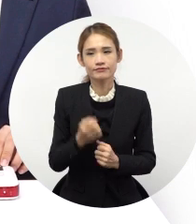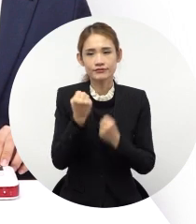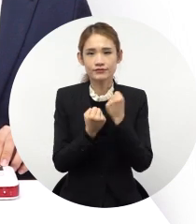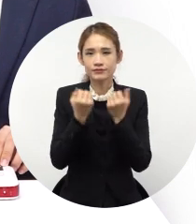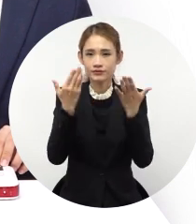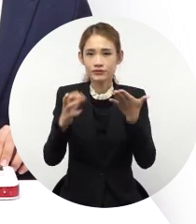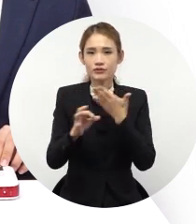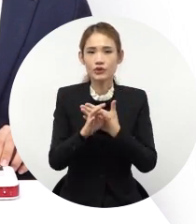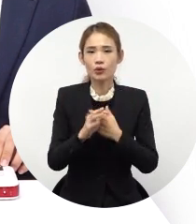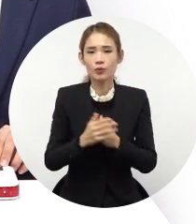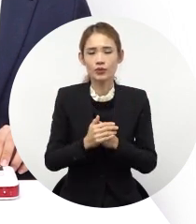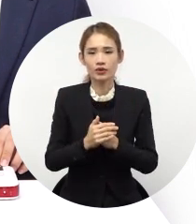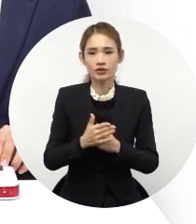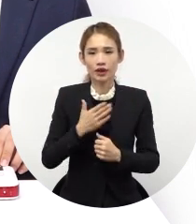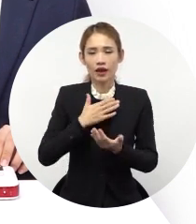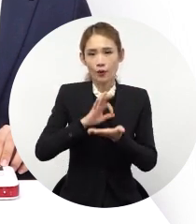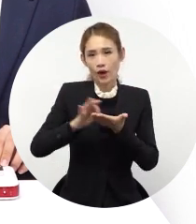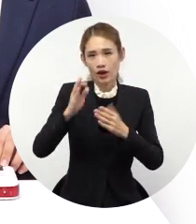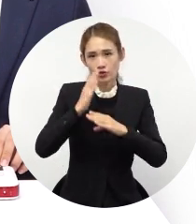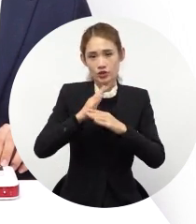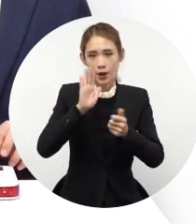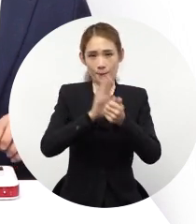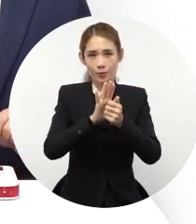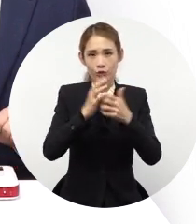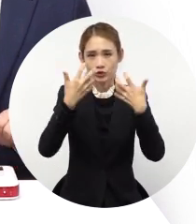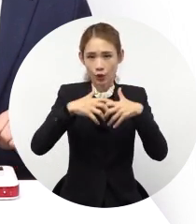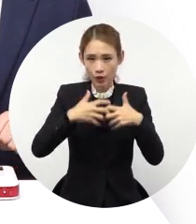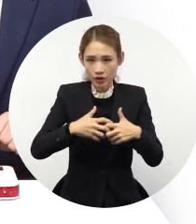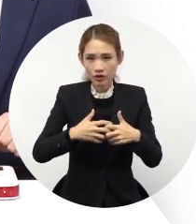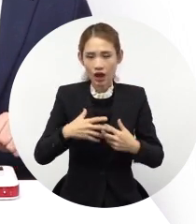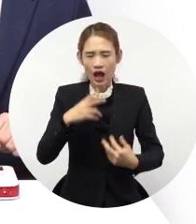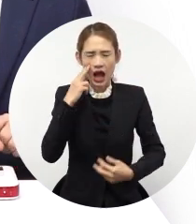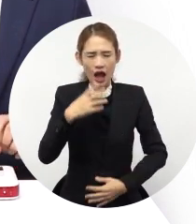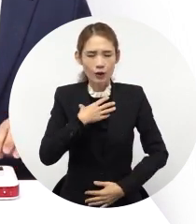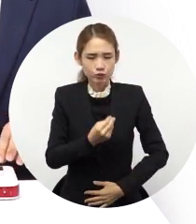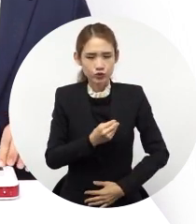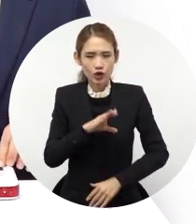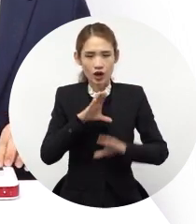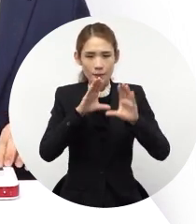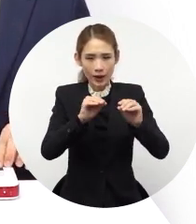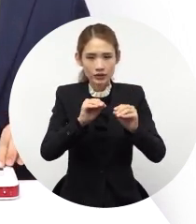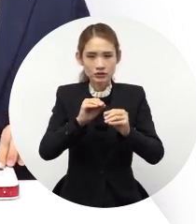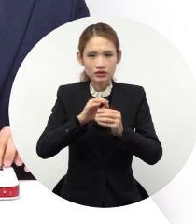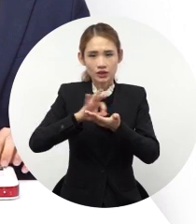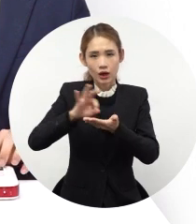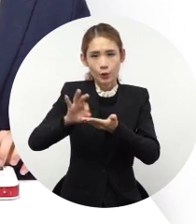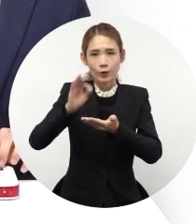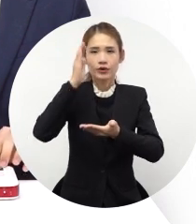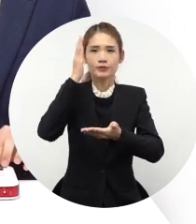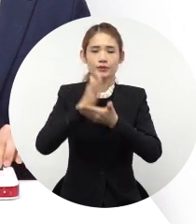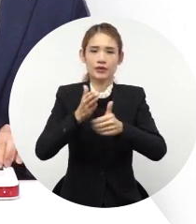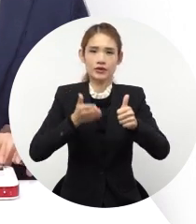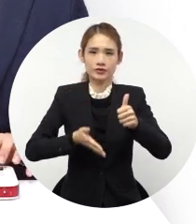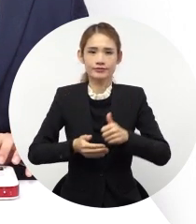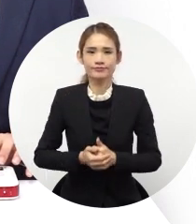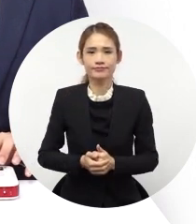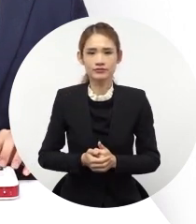다시 말해서 본인이 활용하고 있는 보조기구를 함부로 만지거나 잡는 행동은 삼가야